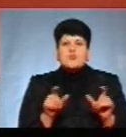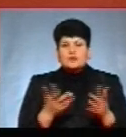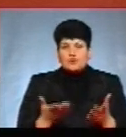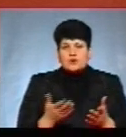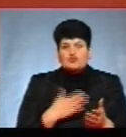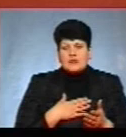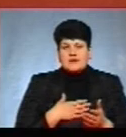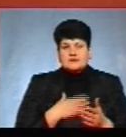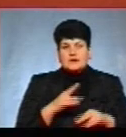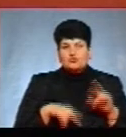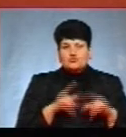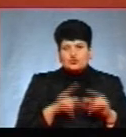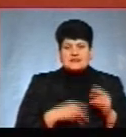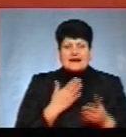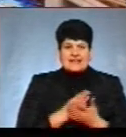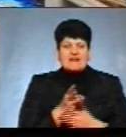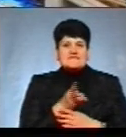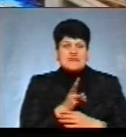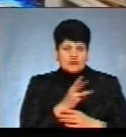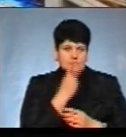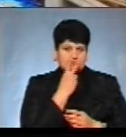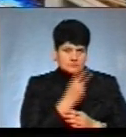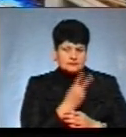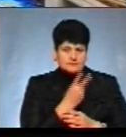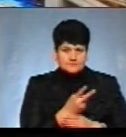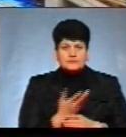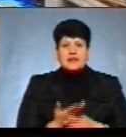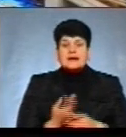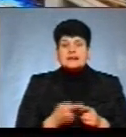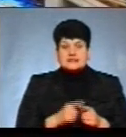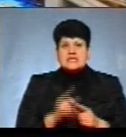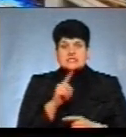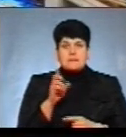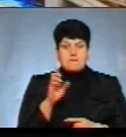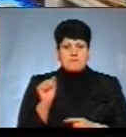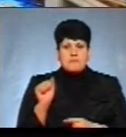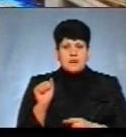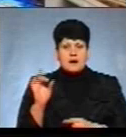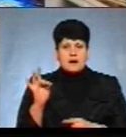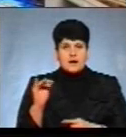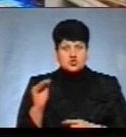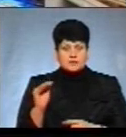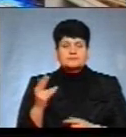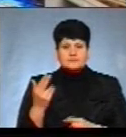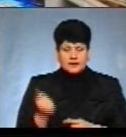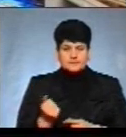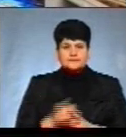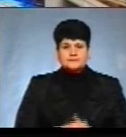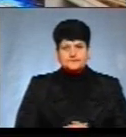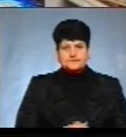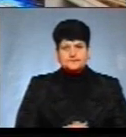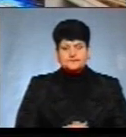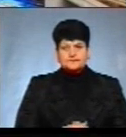будуються в нашій області. В нас є також відео, інфографіка. Я пропоную зараз переглянути. Це, я так розумію, з Бариш, так?